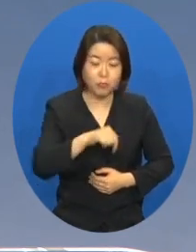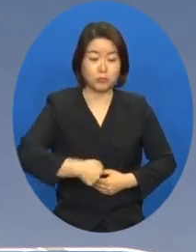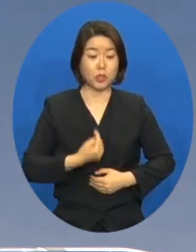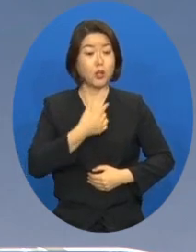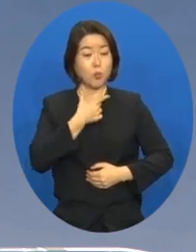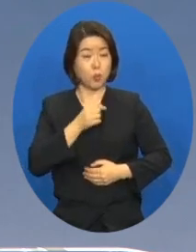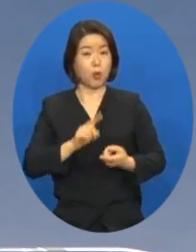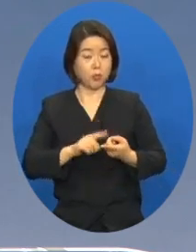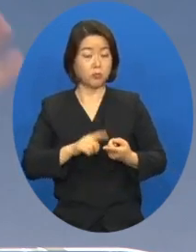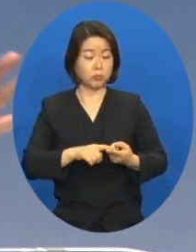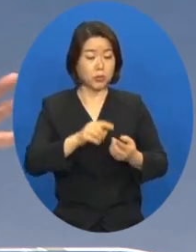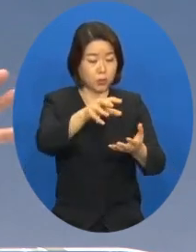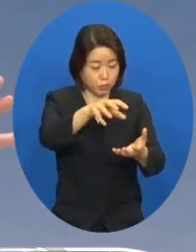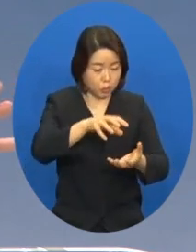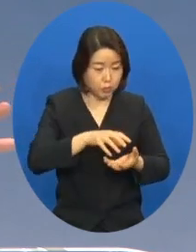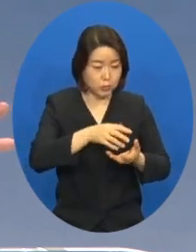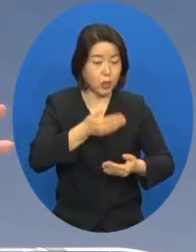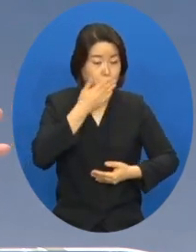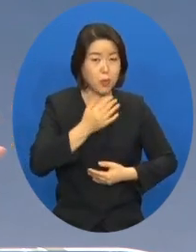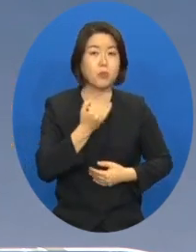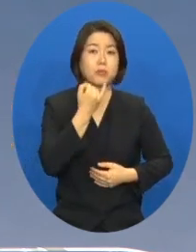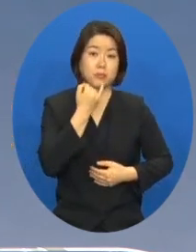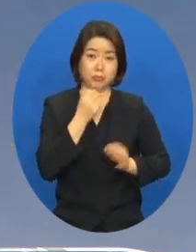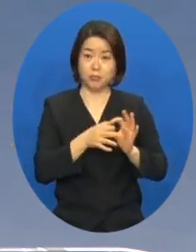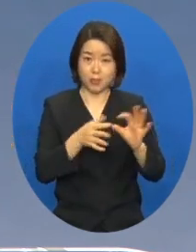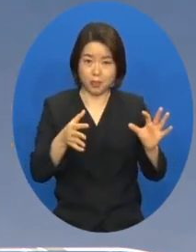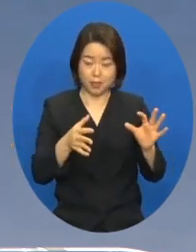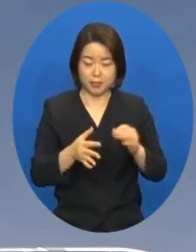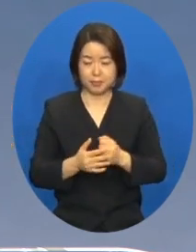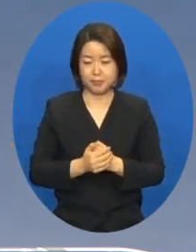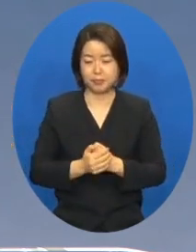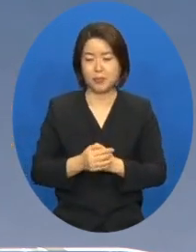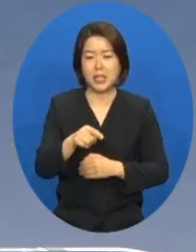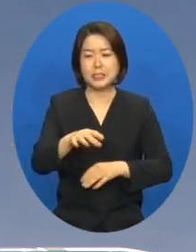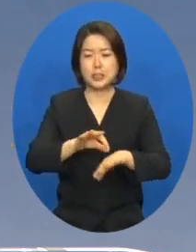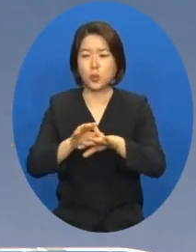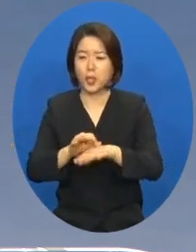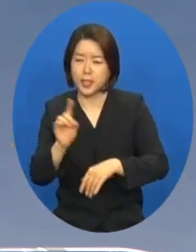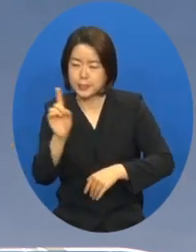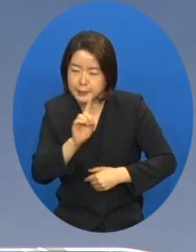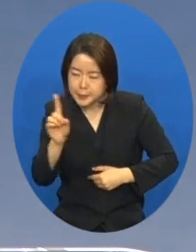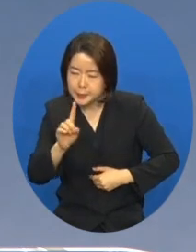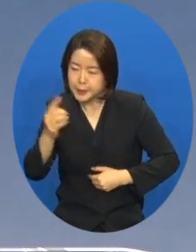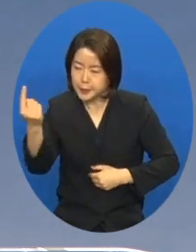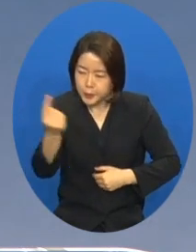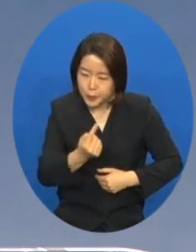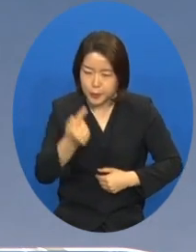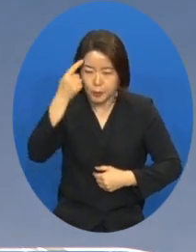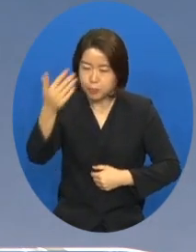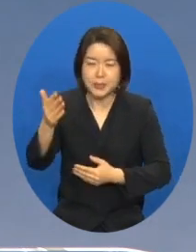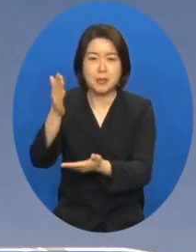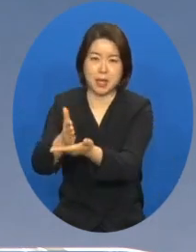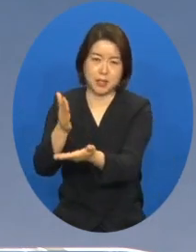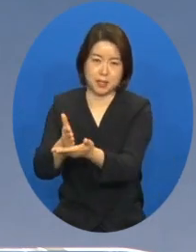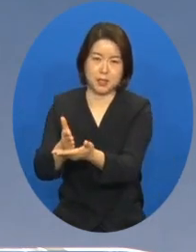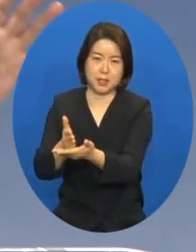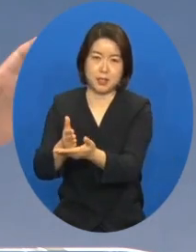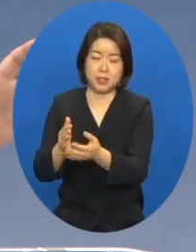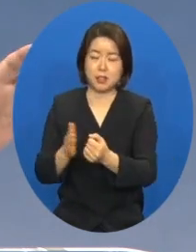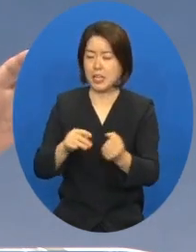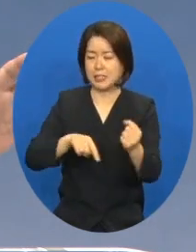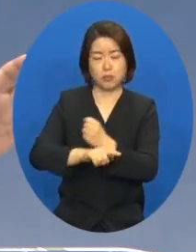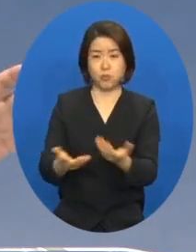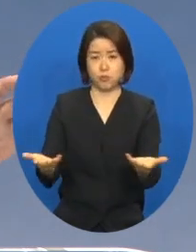원하는 고기를 사서 그냥 먹으면 상관이 없다는 거예요. 그 고기가 도대체 어디서 온 건지 묻지 말라는 거예요.